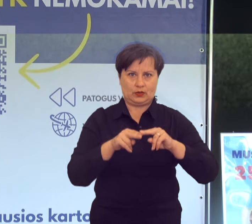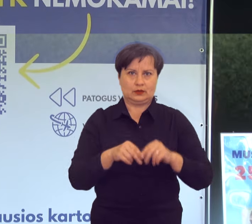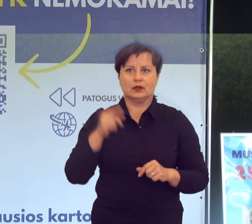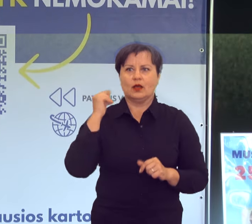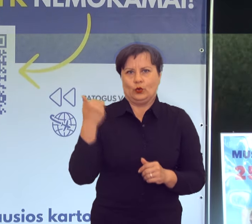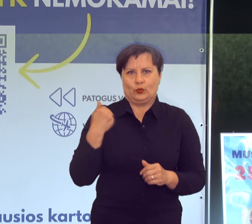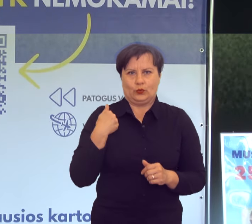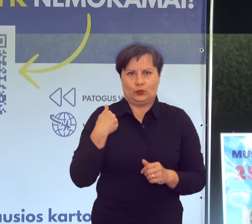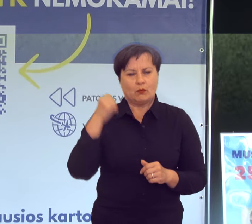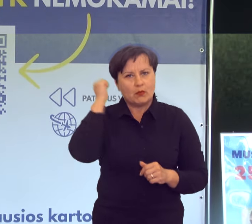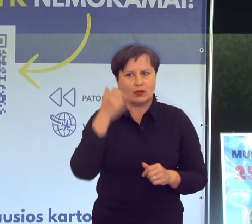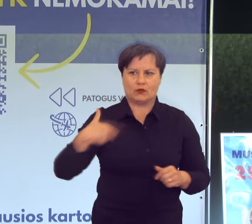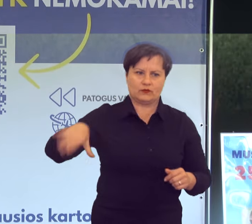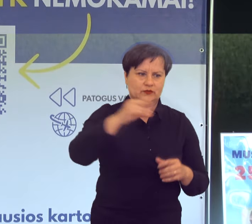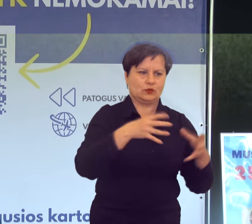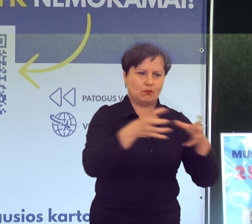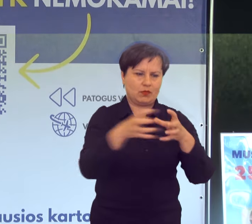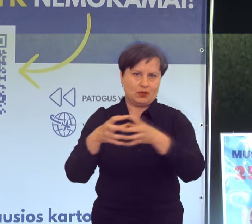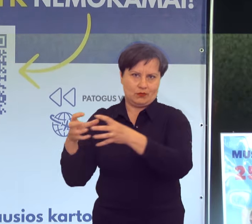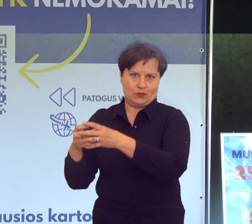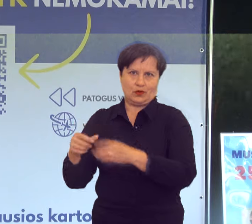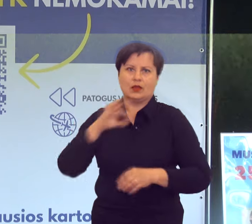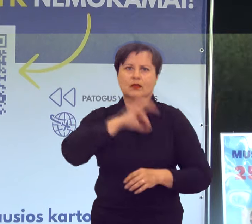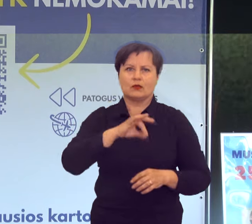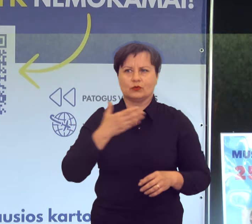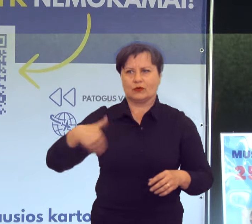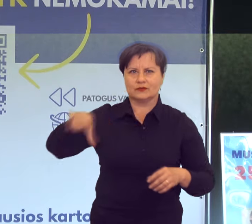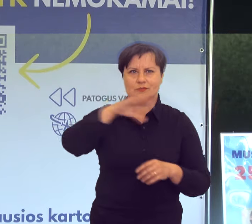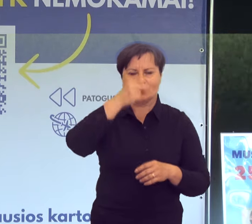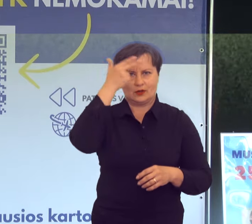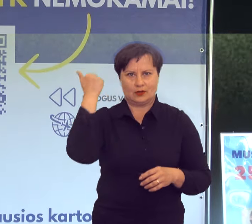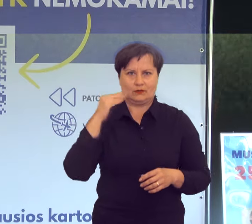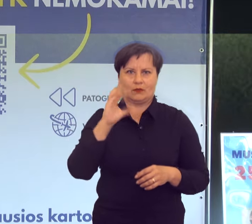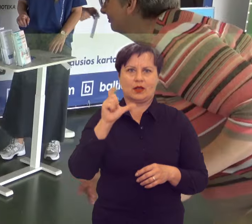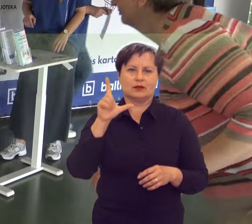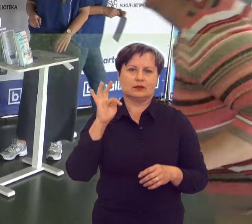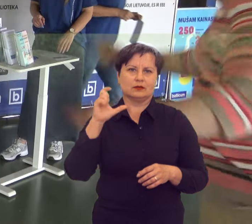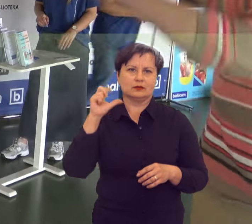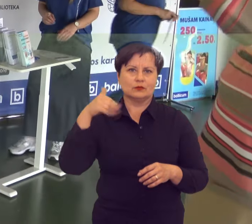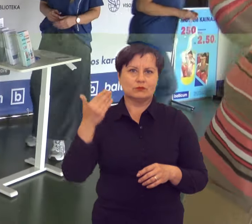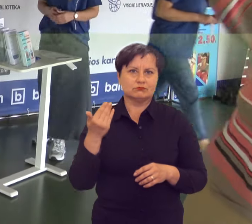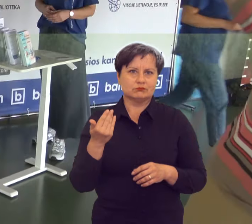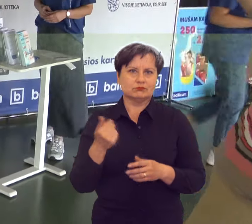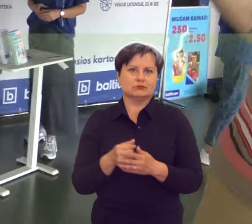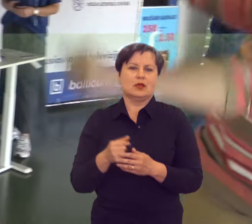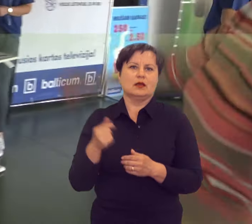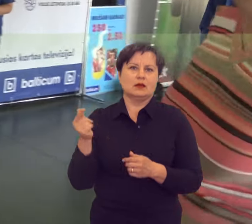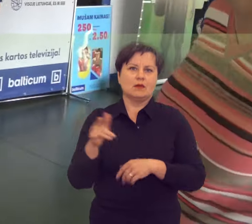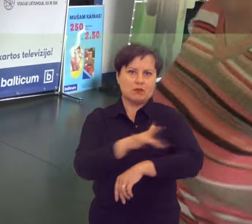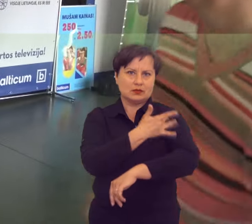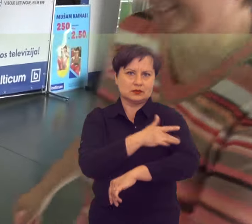kad pasitikė Baltikum paslaugis, kad naudojasi visoje Lietuvoje. Baltikum paslaugis galime naudotis ir visose kampuose, taip pat